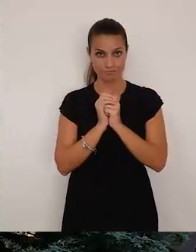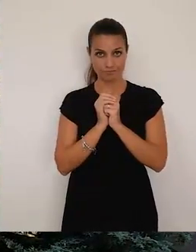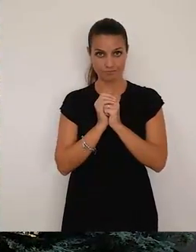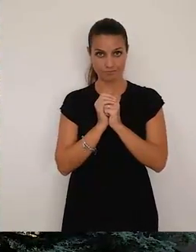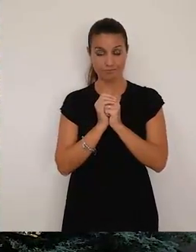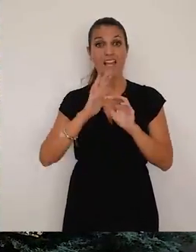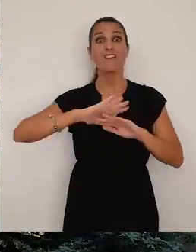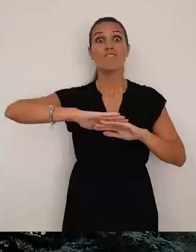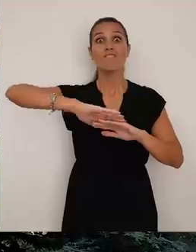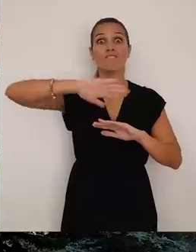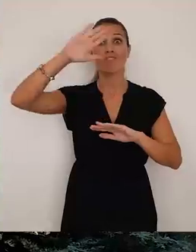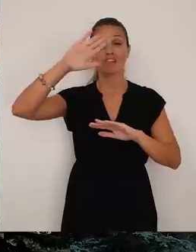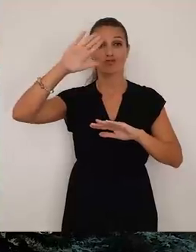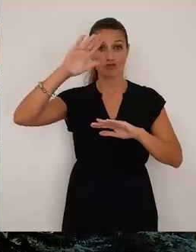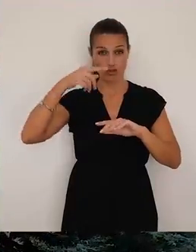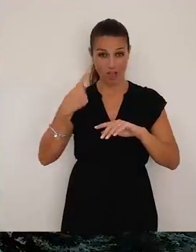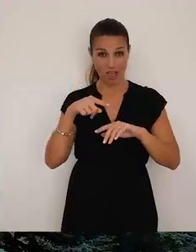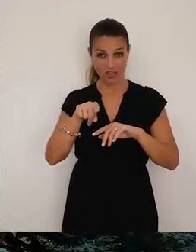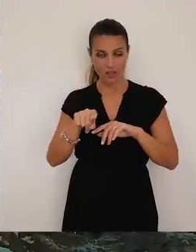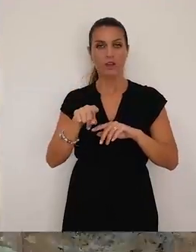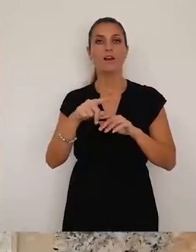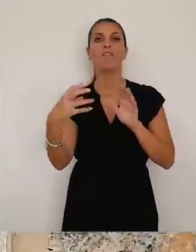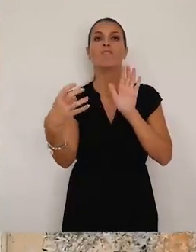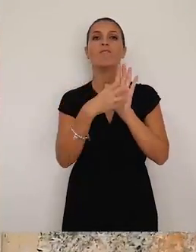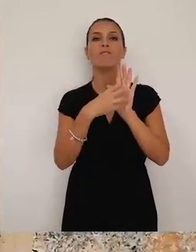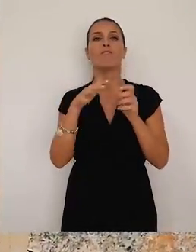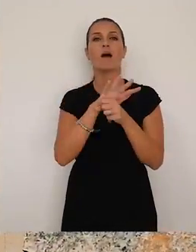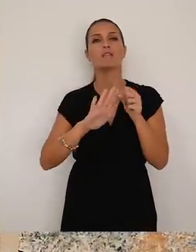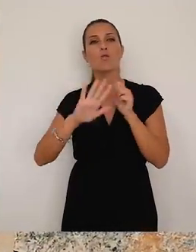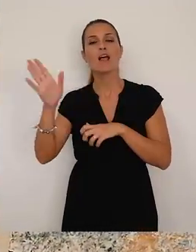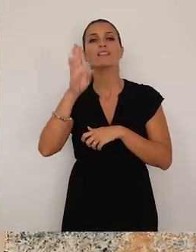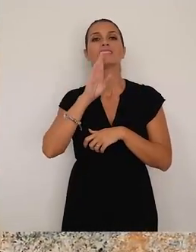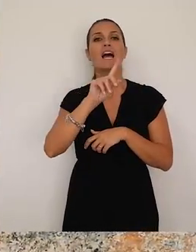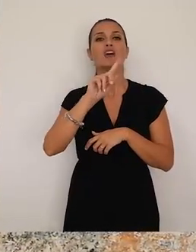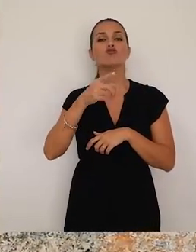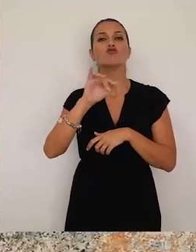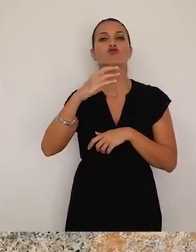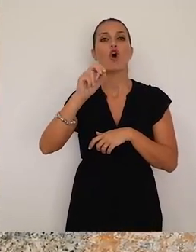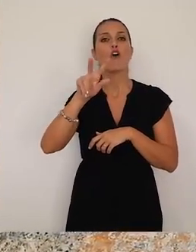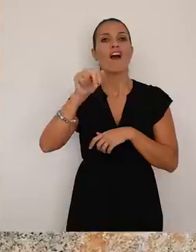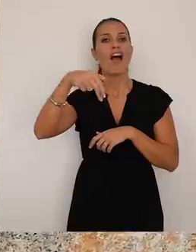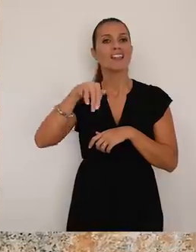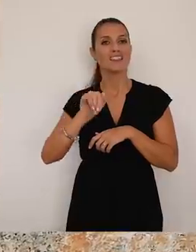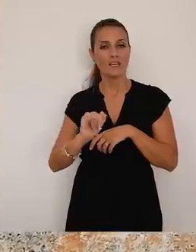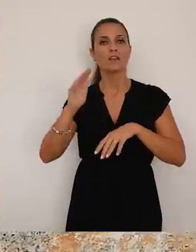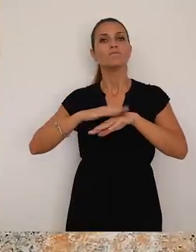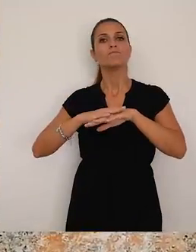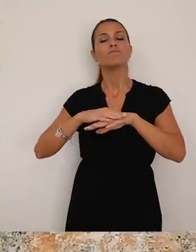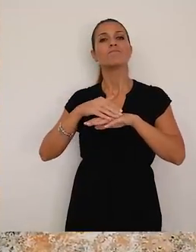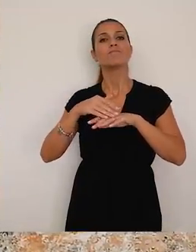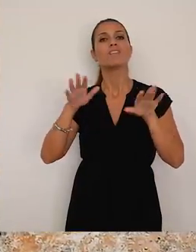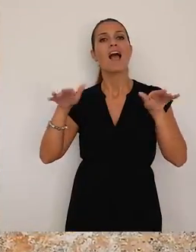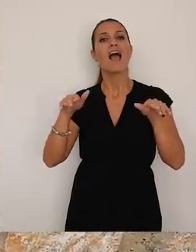La facciata principale del palazzo riporta invece le insegne della famiglia San Giovanni, casato appartenente alla nobiltà